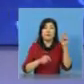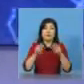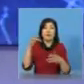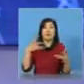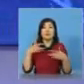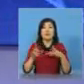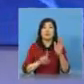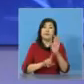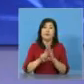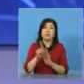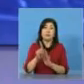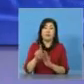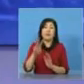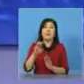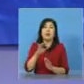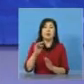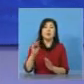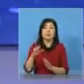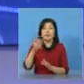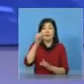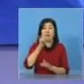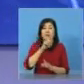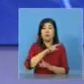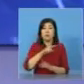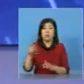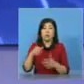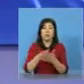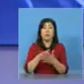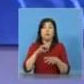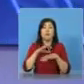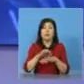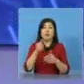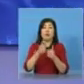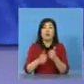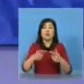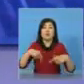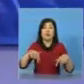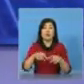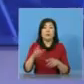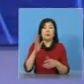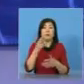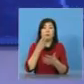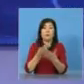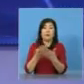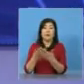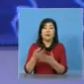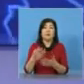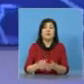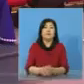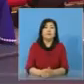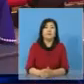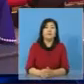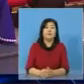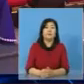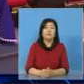басталды. Бұл шара маусым айына дейін жалғасады. Өңірдегі барлық ұжым өз өнерін ортаға салып, көрермен қуантпақ.